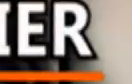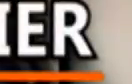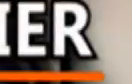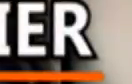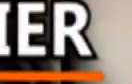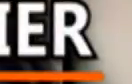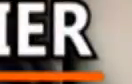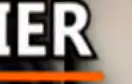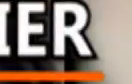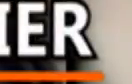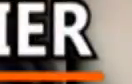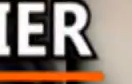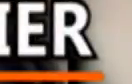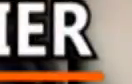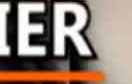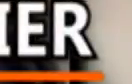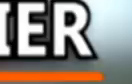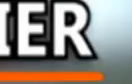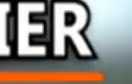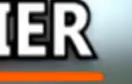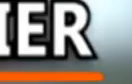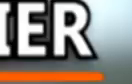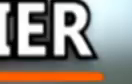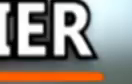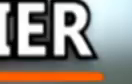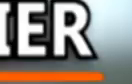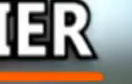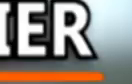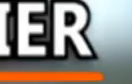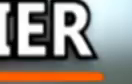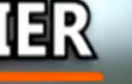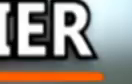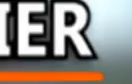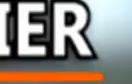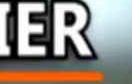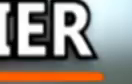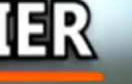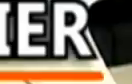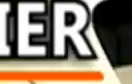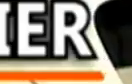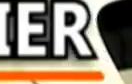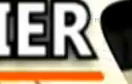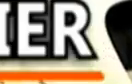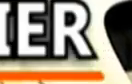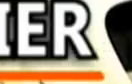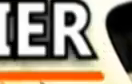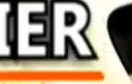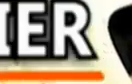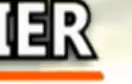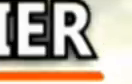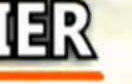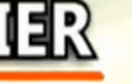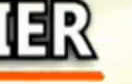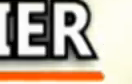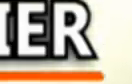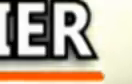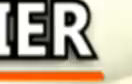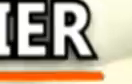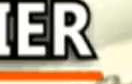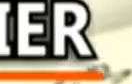Big time round na party drug supplier sa Metro Manila, patay matapos umanong manlaban sa pideya. 2 celebrity na kliyente raw ng